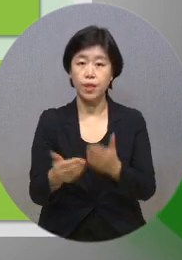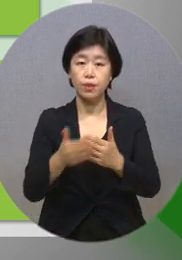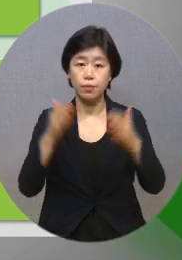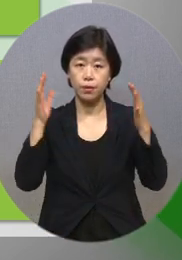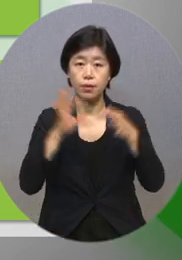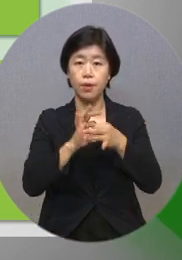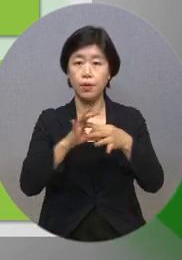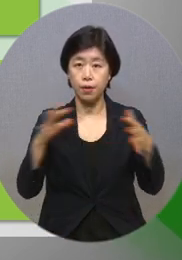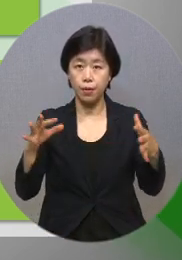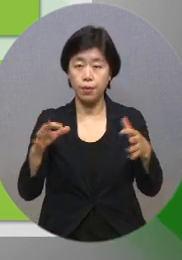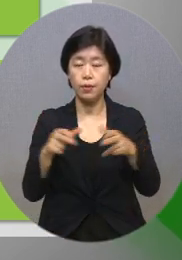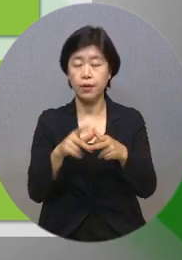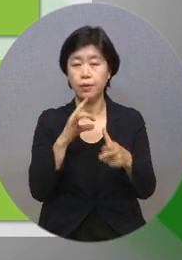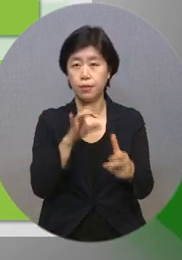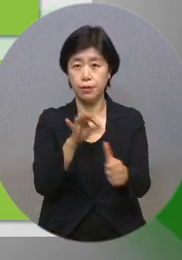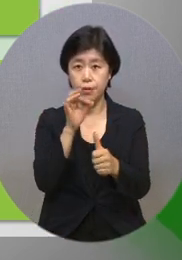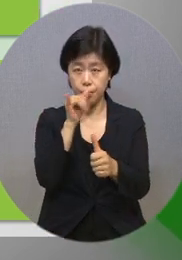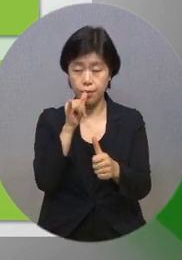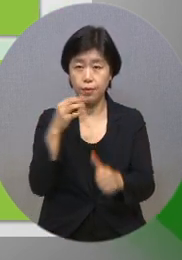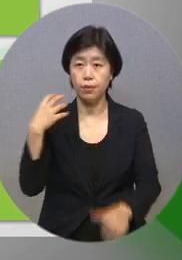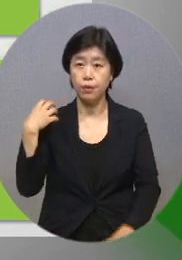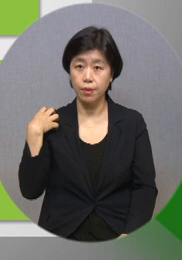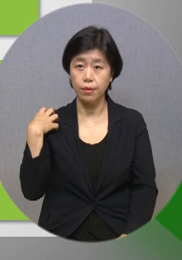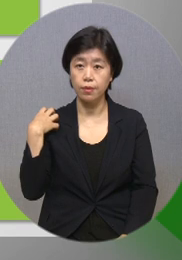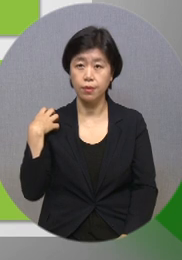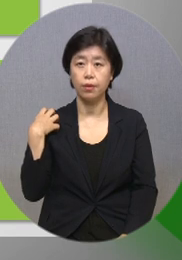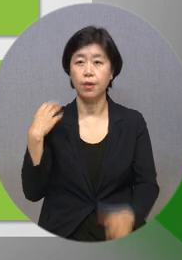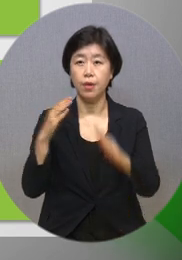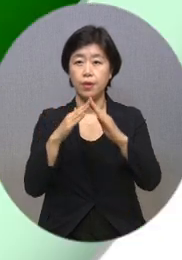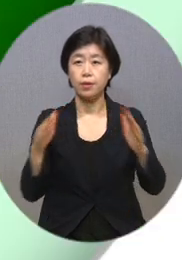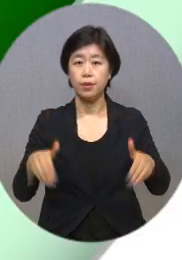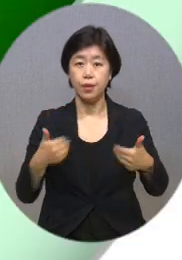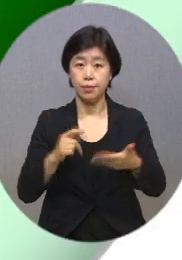채용하며 담당지사는 전남지사입니다.